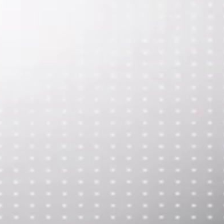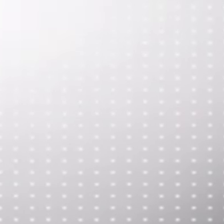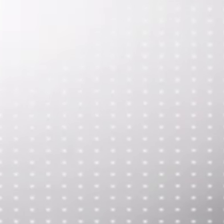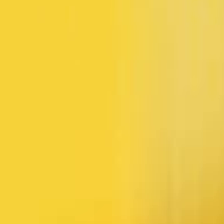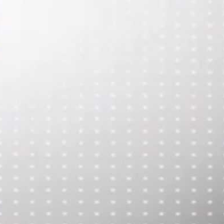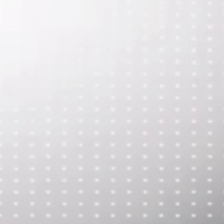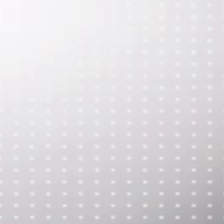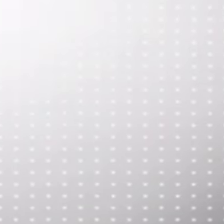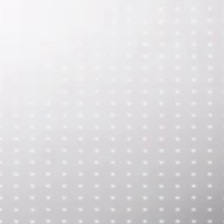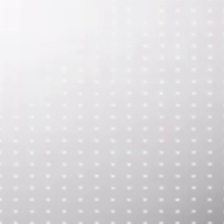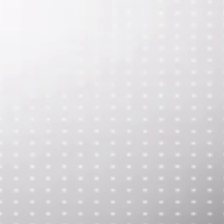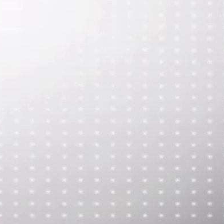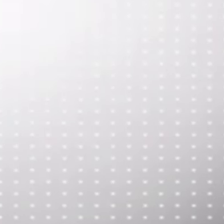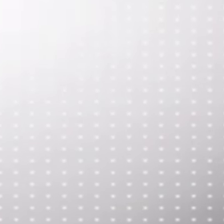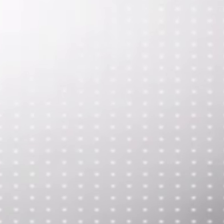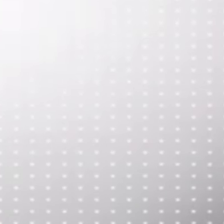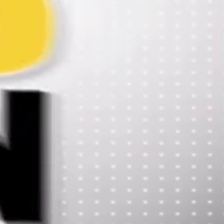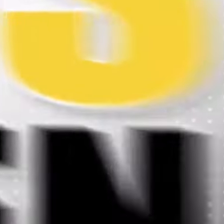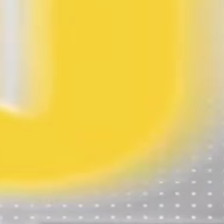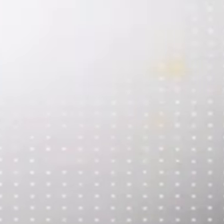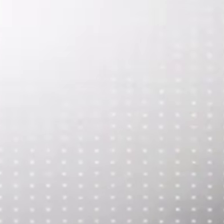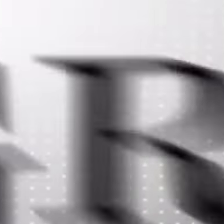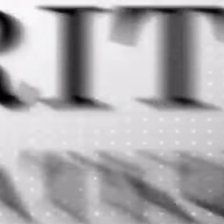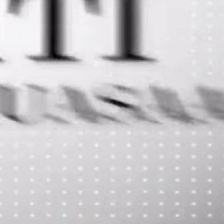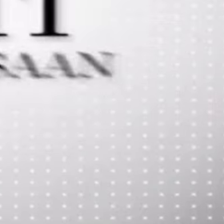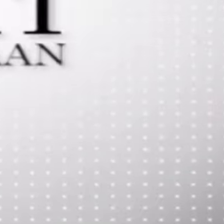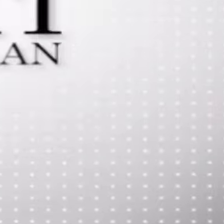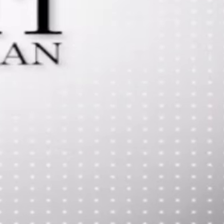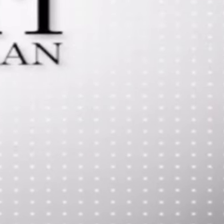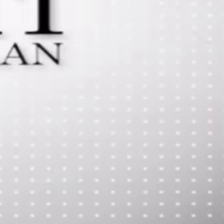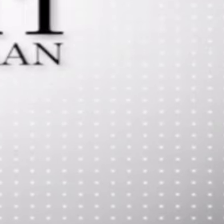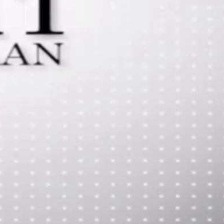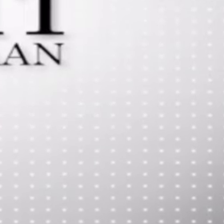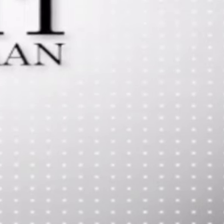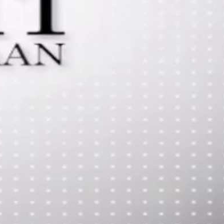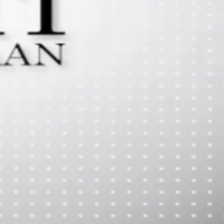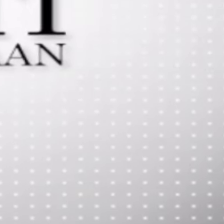penguatkuasaan dengan tegas, telus dan efisien. Sila layari